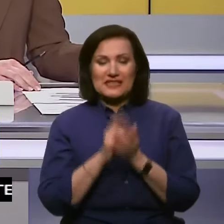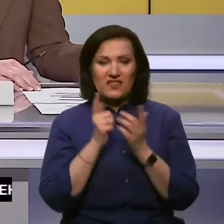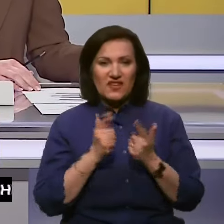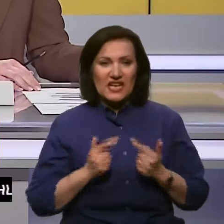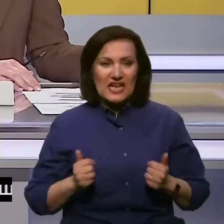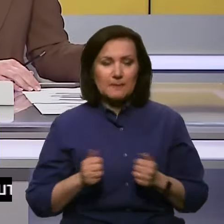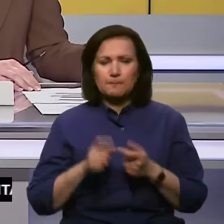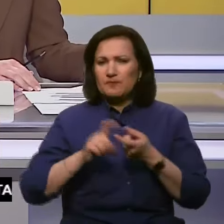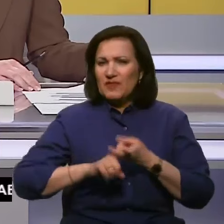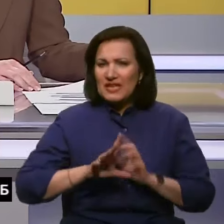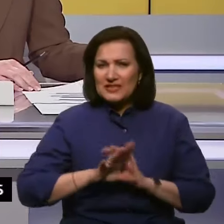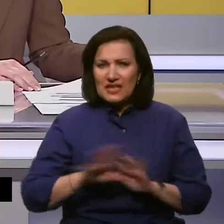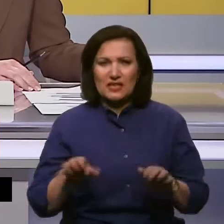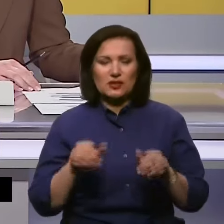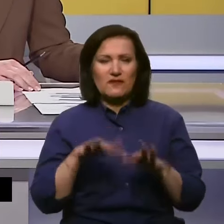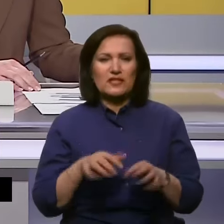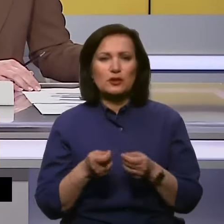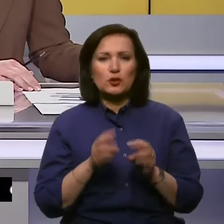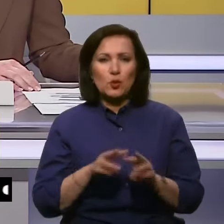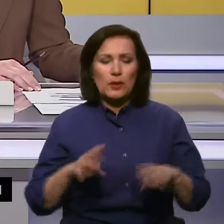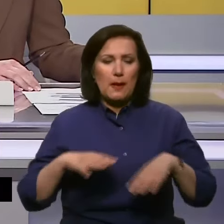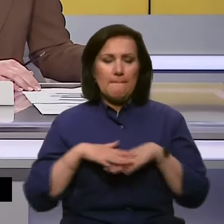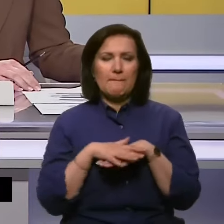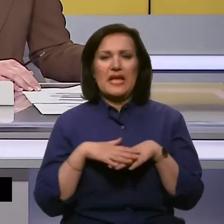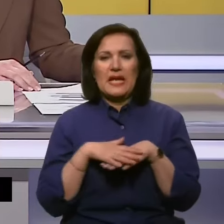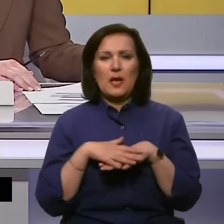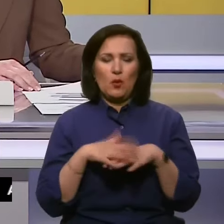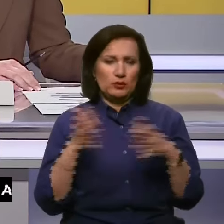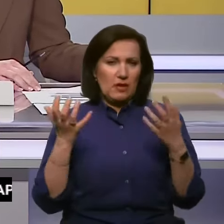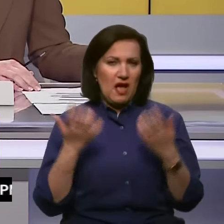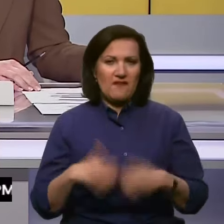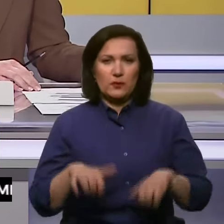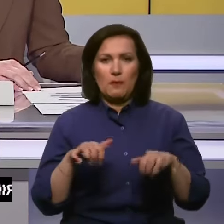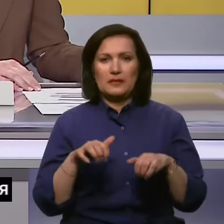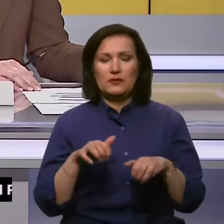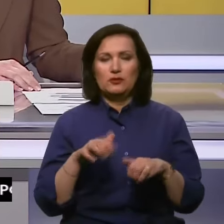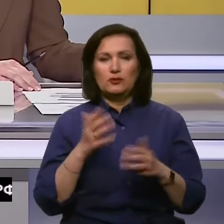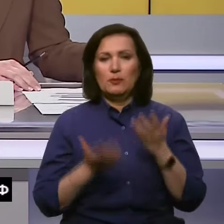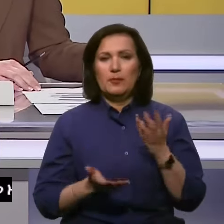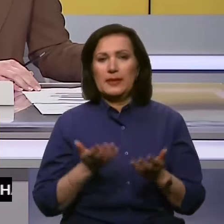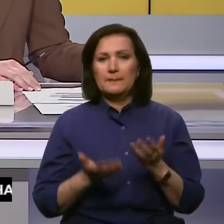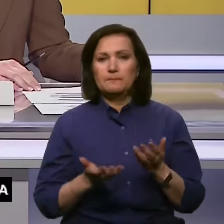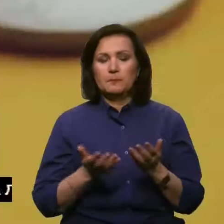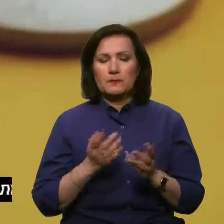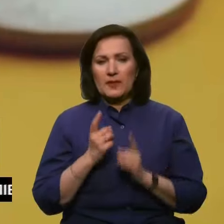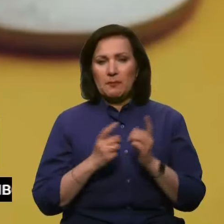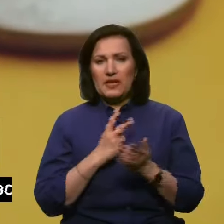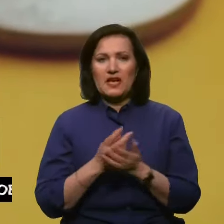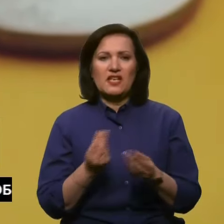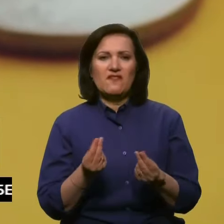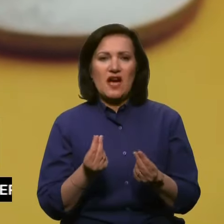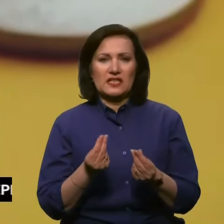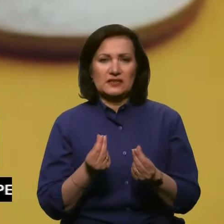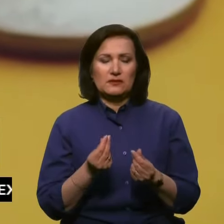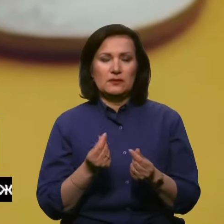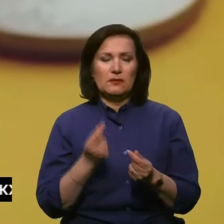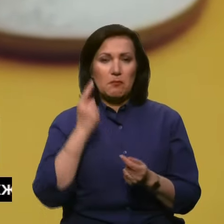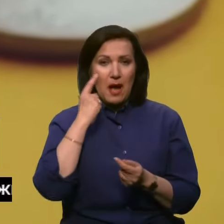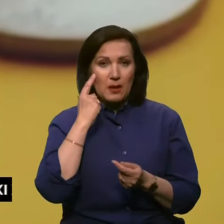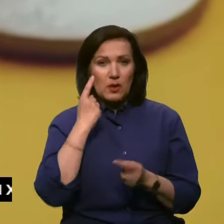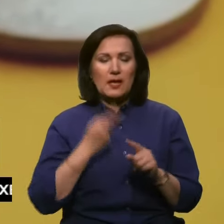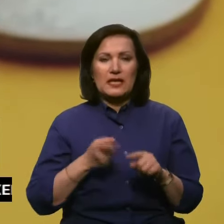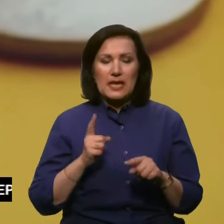– незалежно від рішень уряду, перераховуються автоматично при перегляді вартості палива, яка в